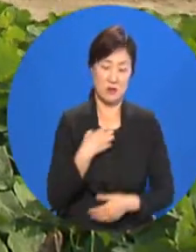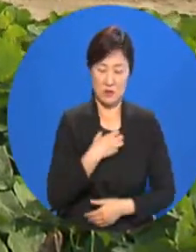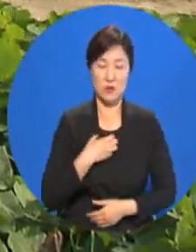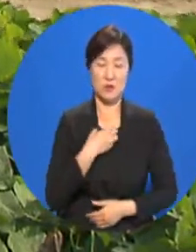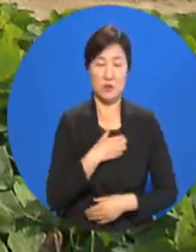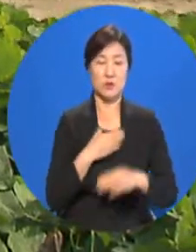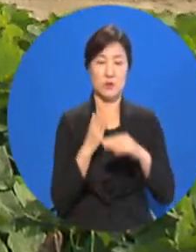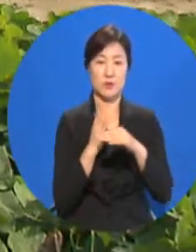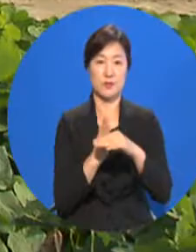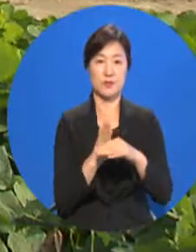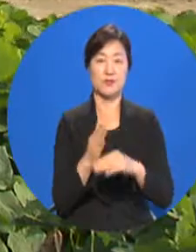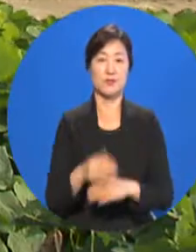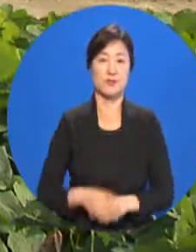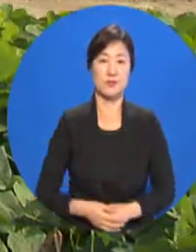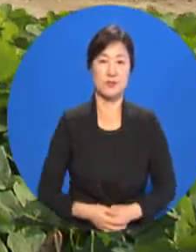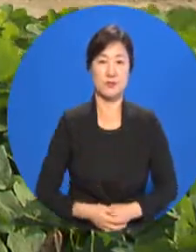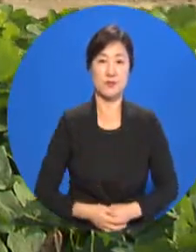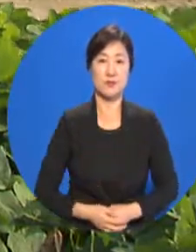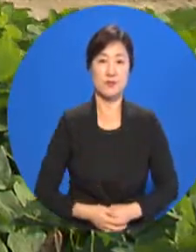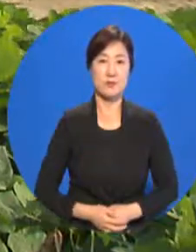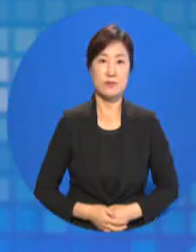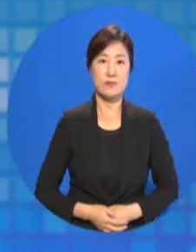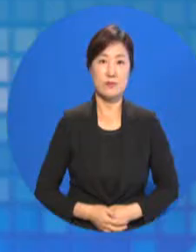있습니다. MBC 뉴스 강소영입니다.